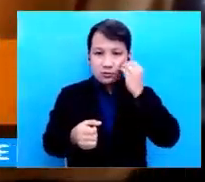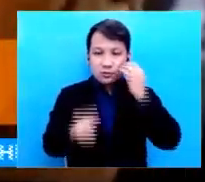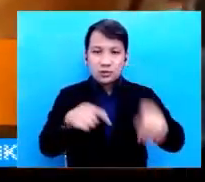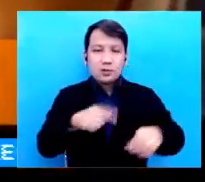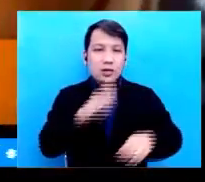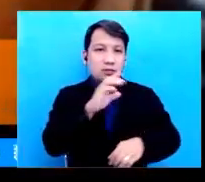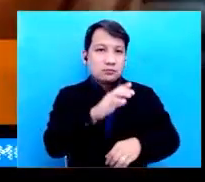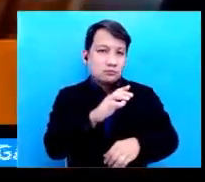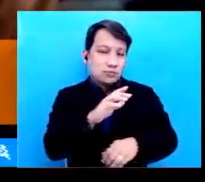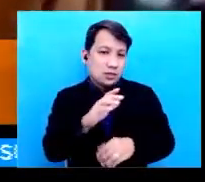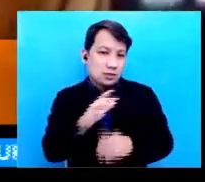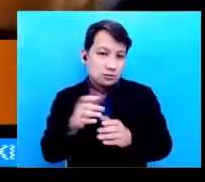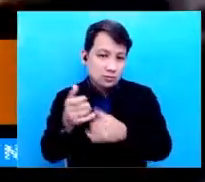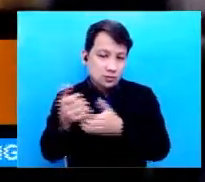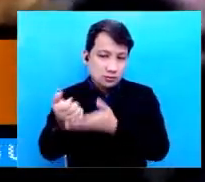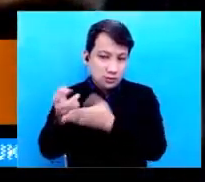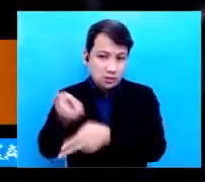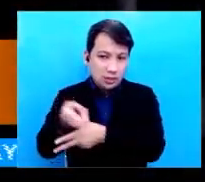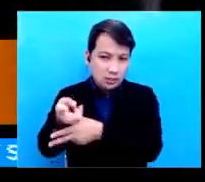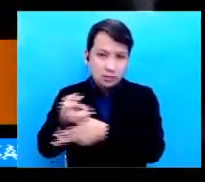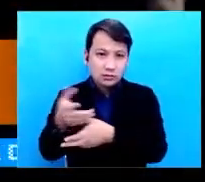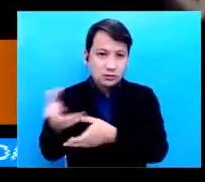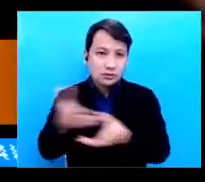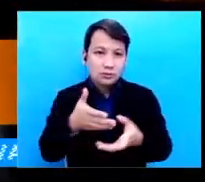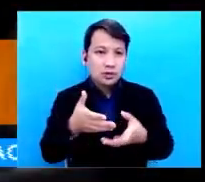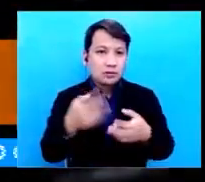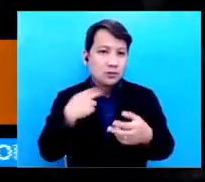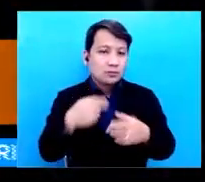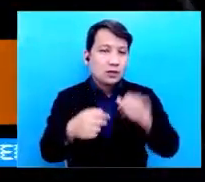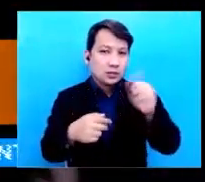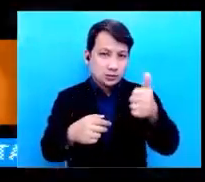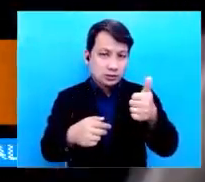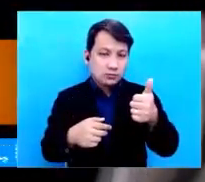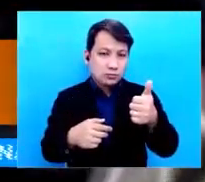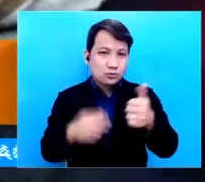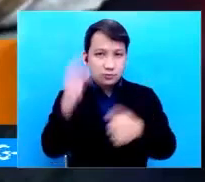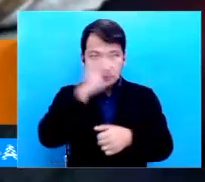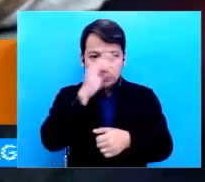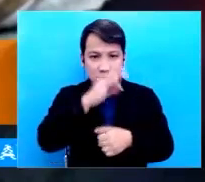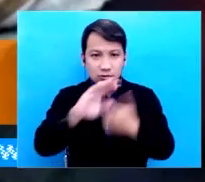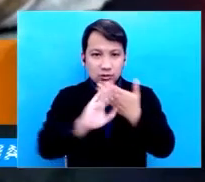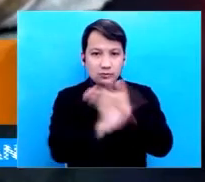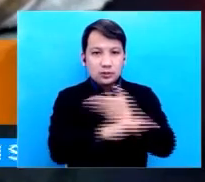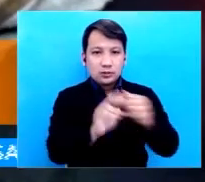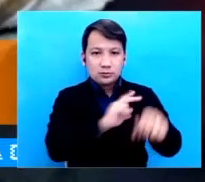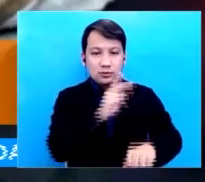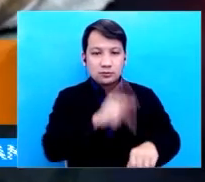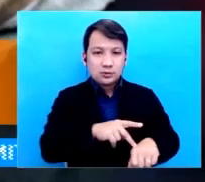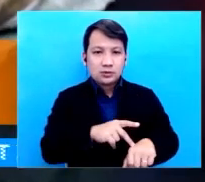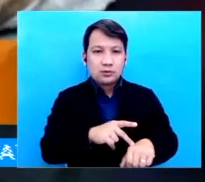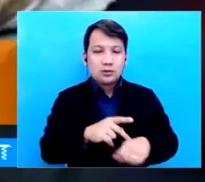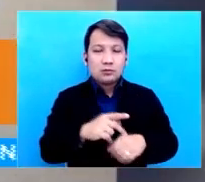gyera. Nasa 30 kababayan natin ang nakabalik na sa Pilipinas. Inaasahan